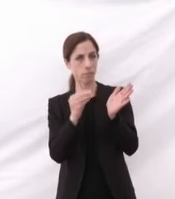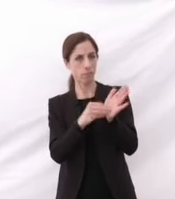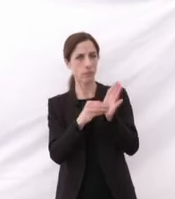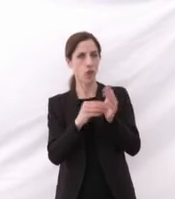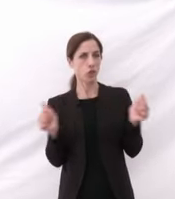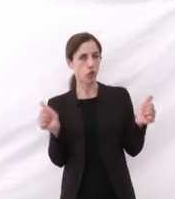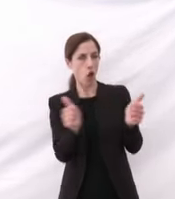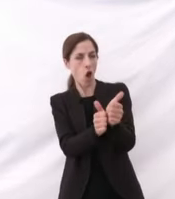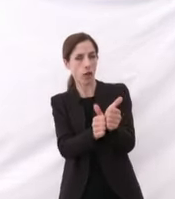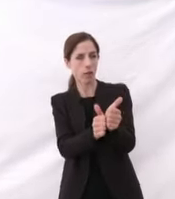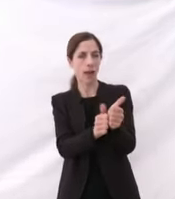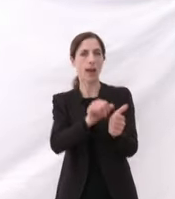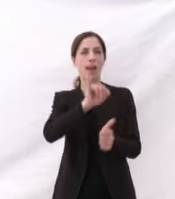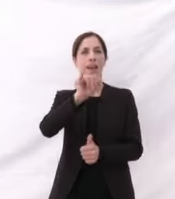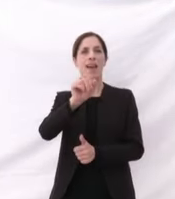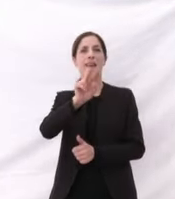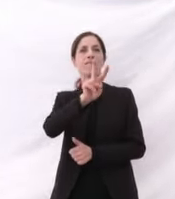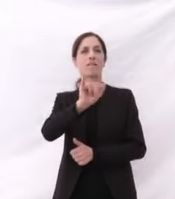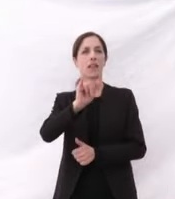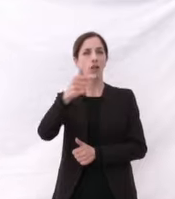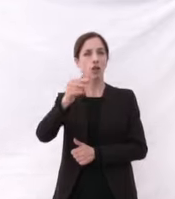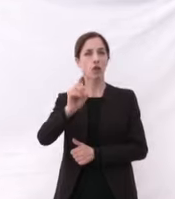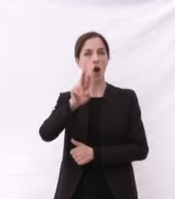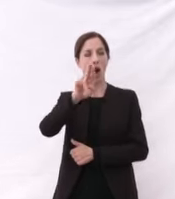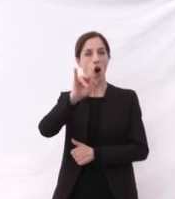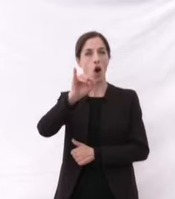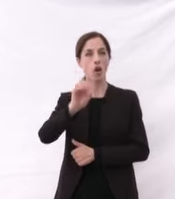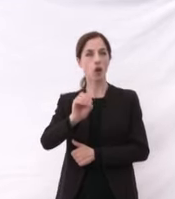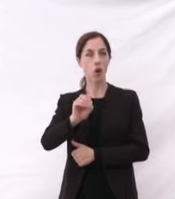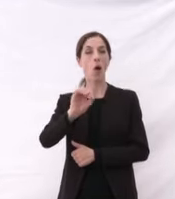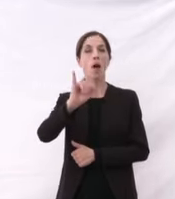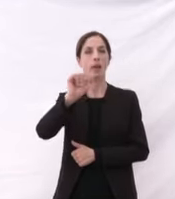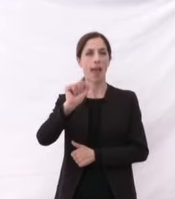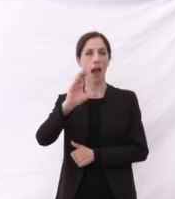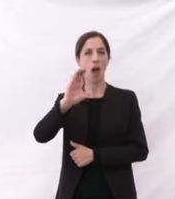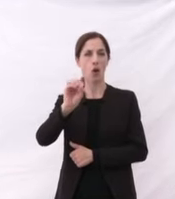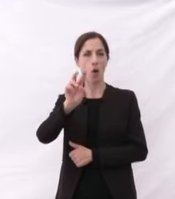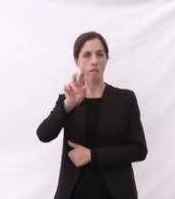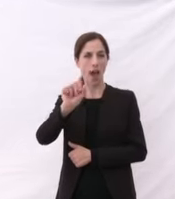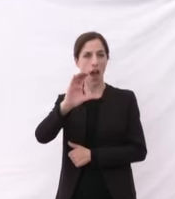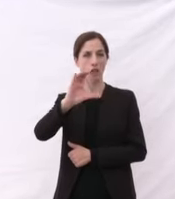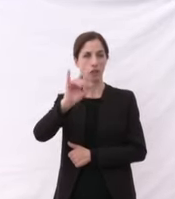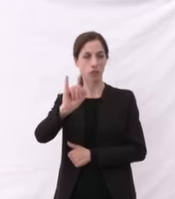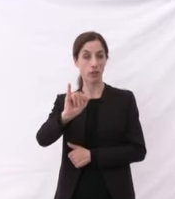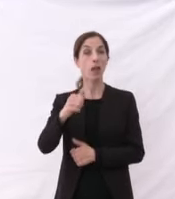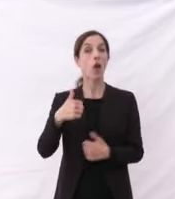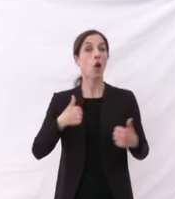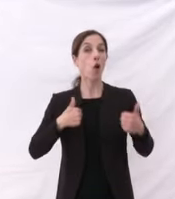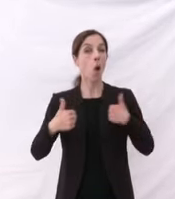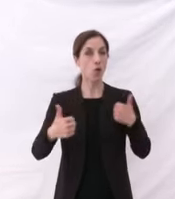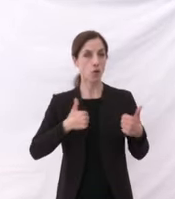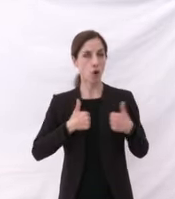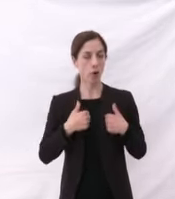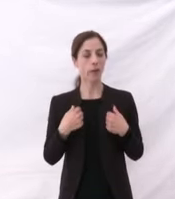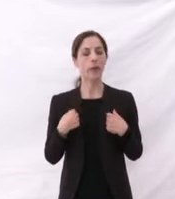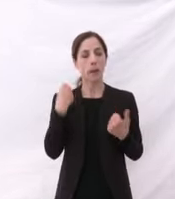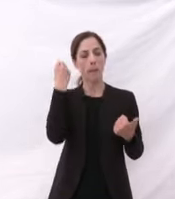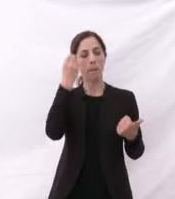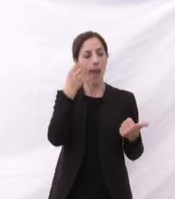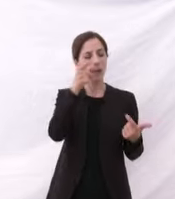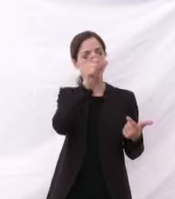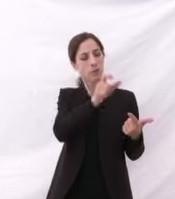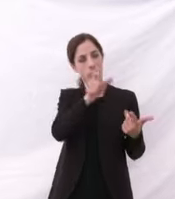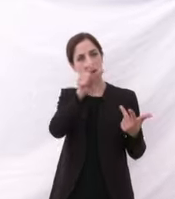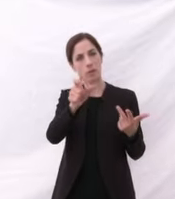Vittorio Iacovacci in Congo. Penso anche a loro, perché anche le